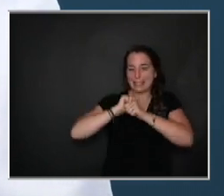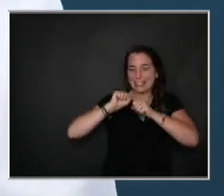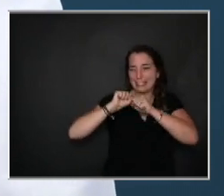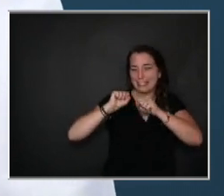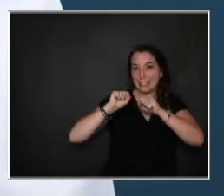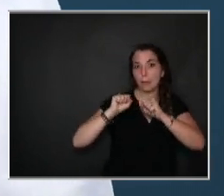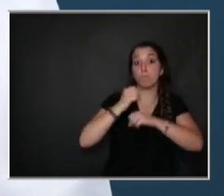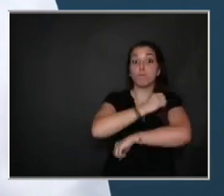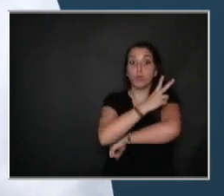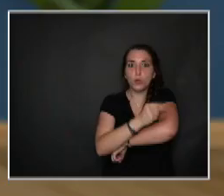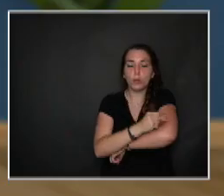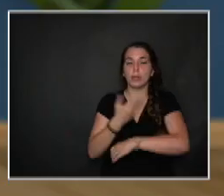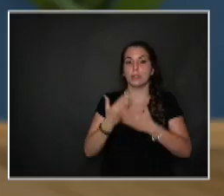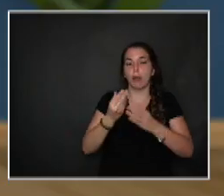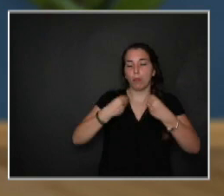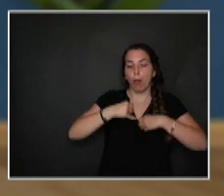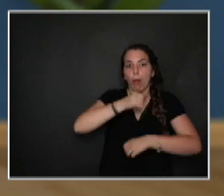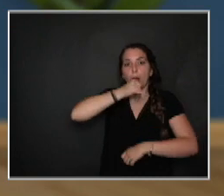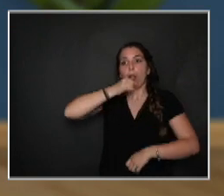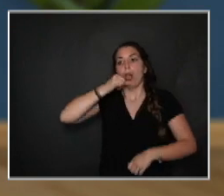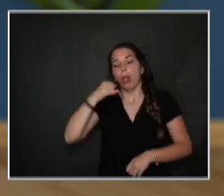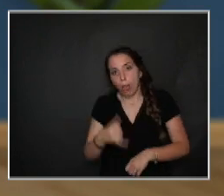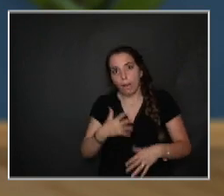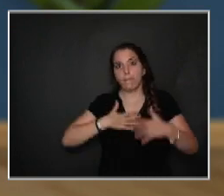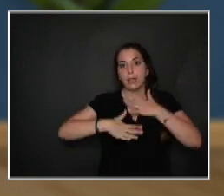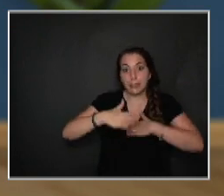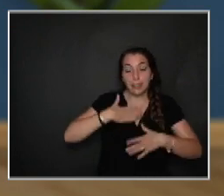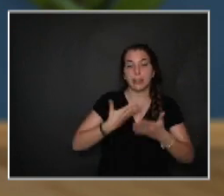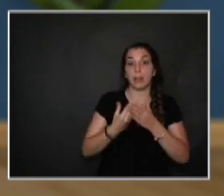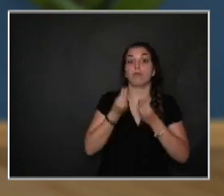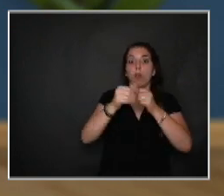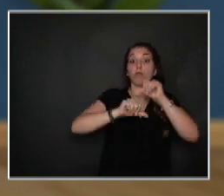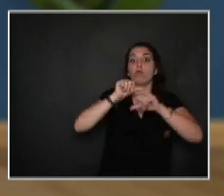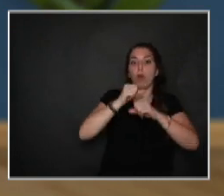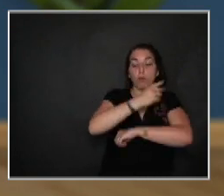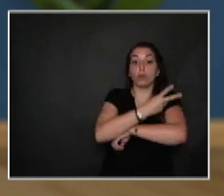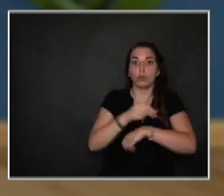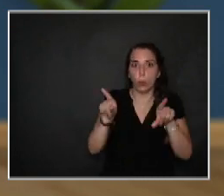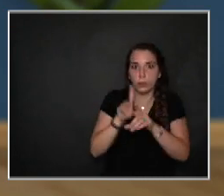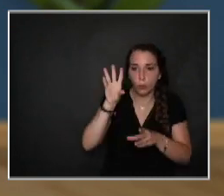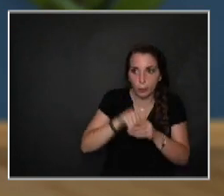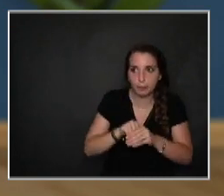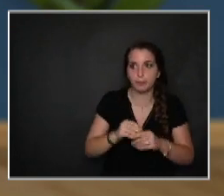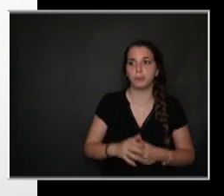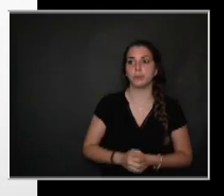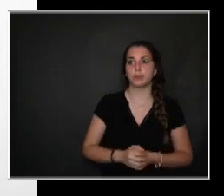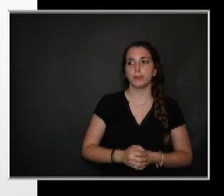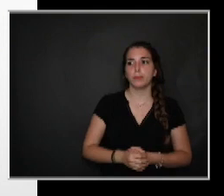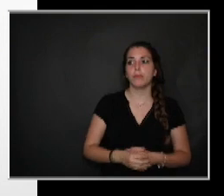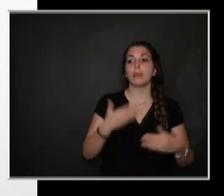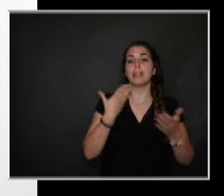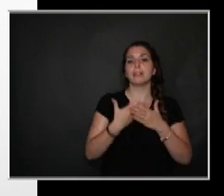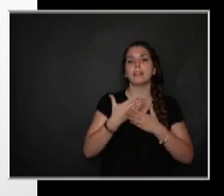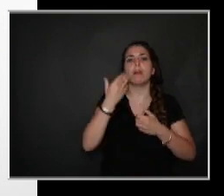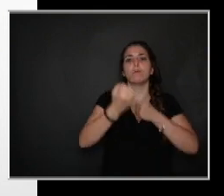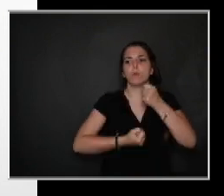fatiguent, ils se chargent en acide lactique et ils deviennent eux-mêmes douloureux. Alors, la douleur de la lombalgie, elle évolue selon les cas en